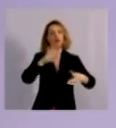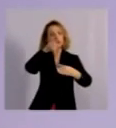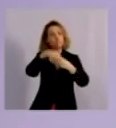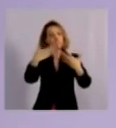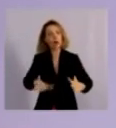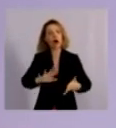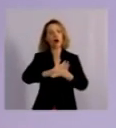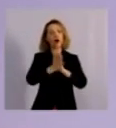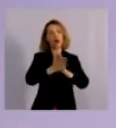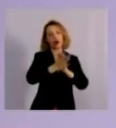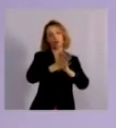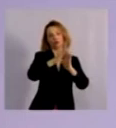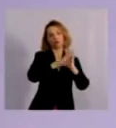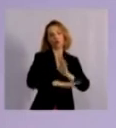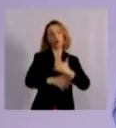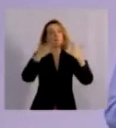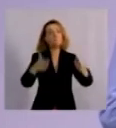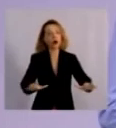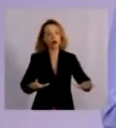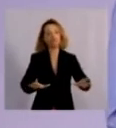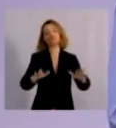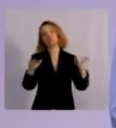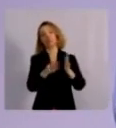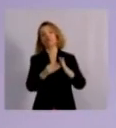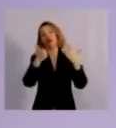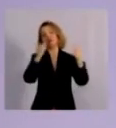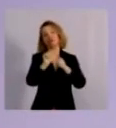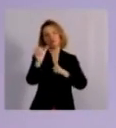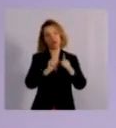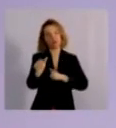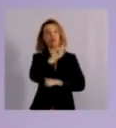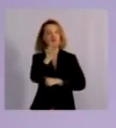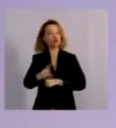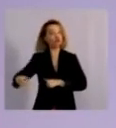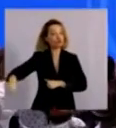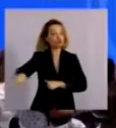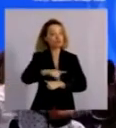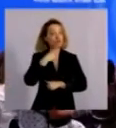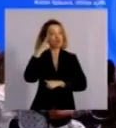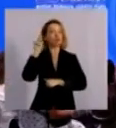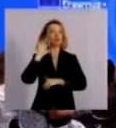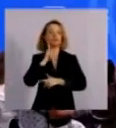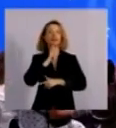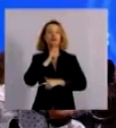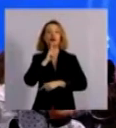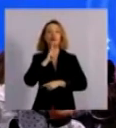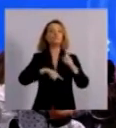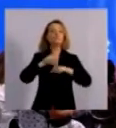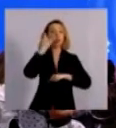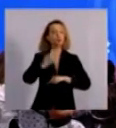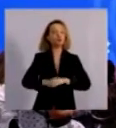ακαδημαϊκό εξάμεινο. Ίσως πολλοί από εσάς δεν γνωρίζετε ότι καλός μου φίλος, πρωθυπουργός του